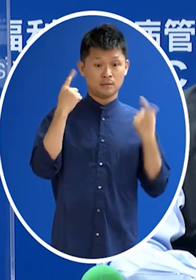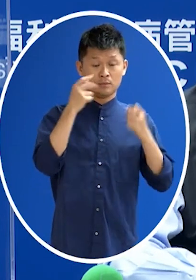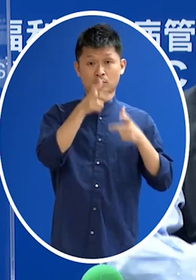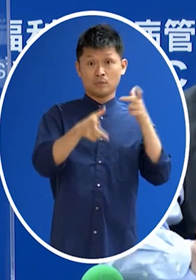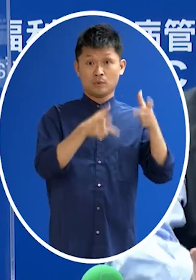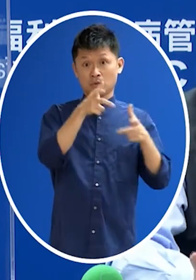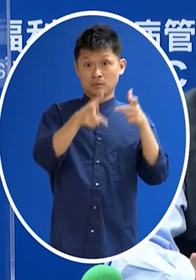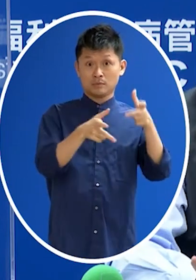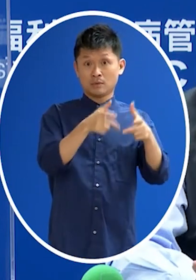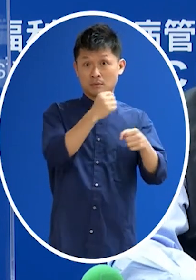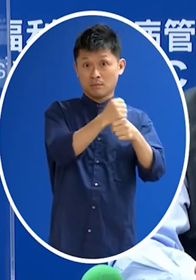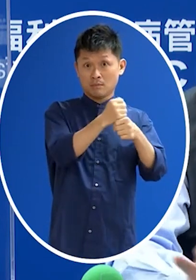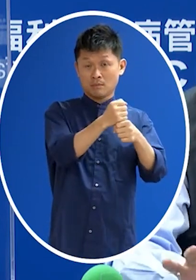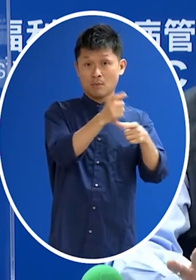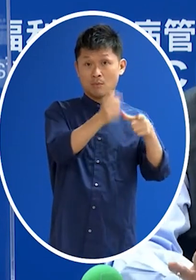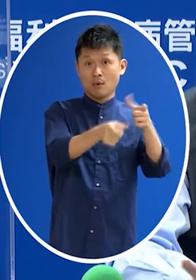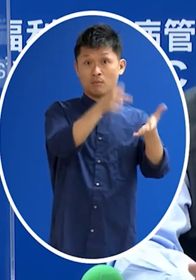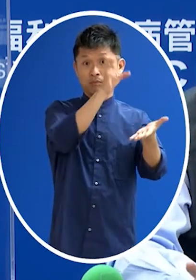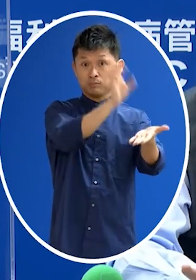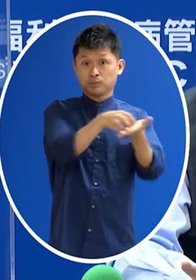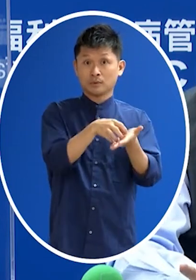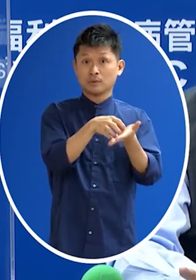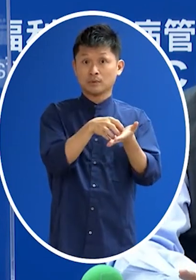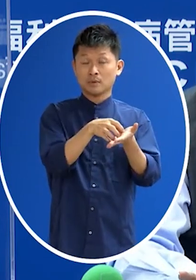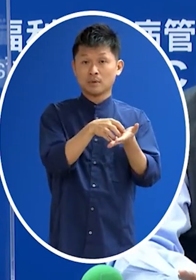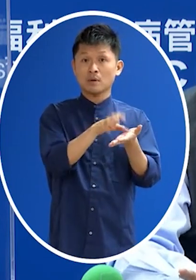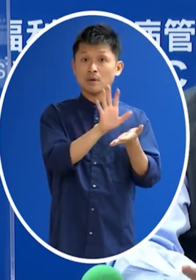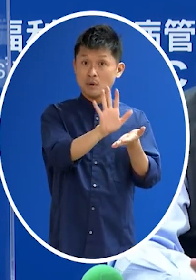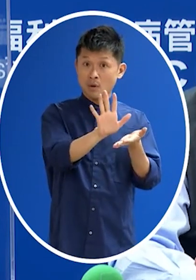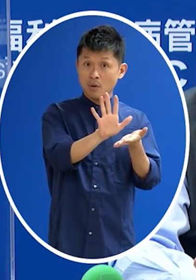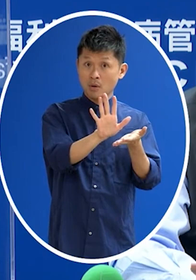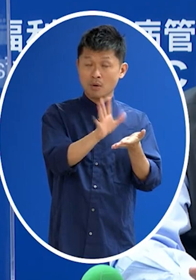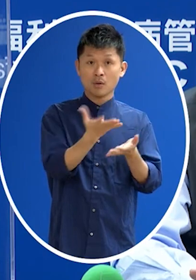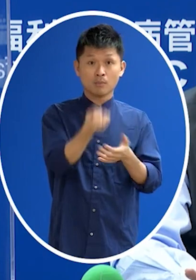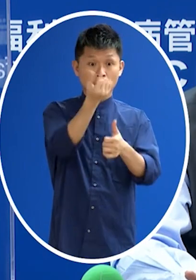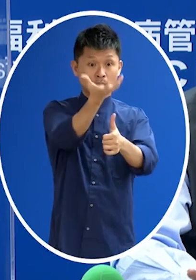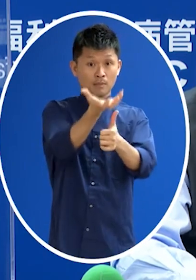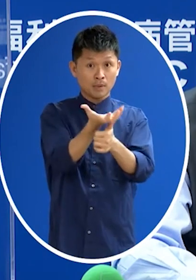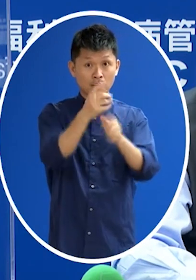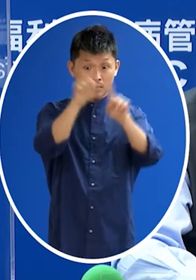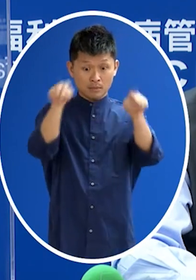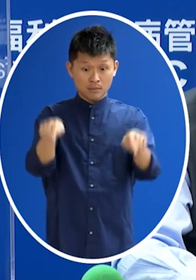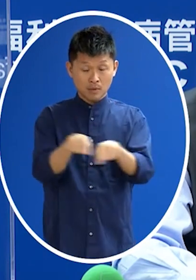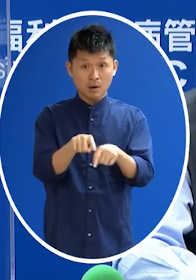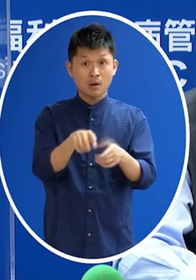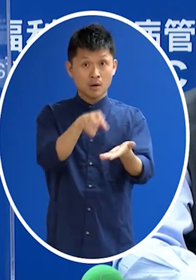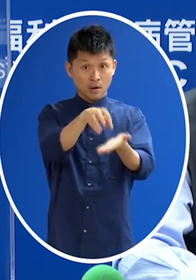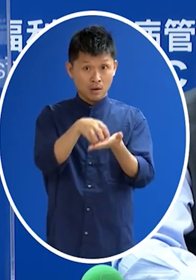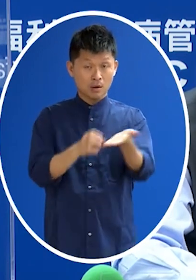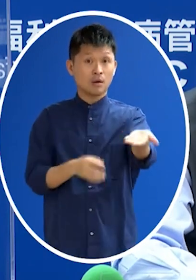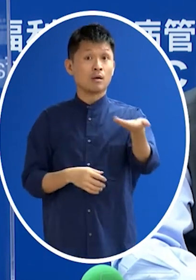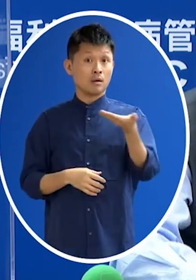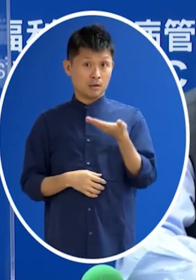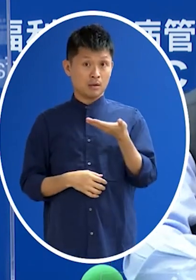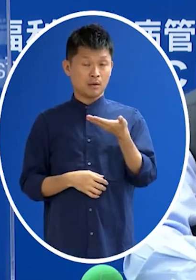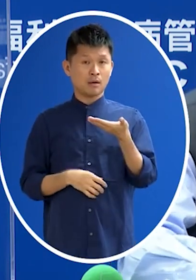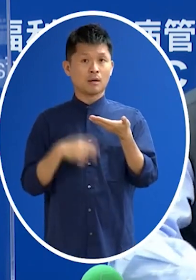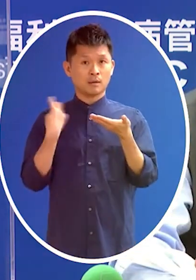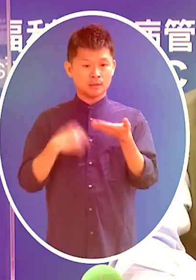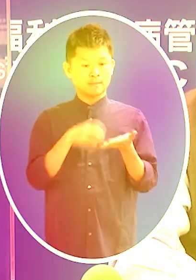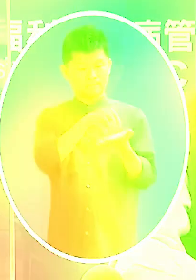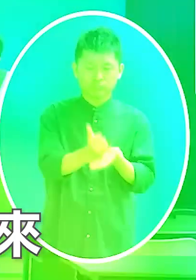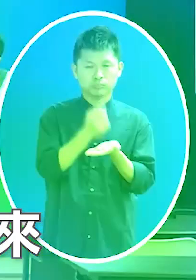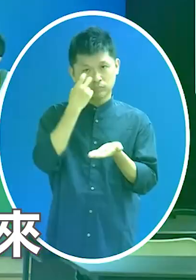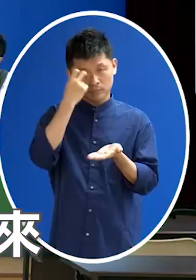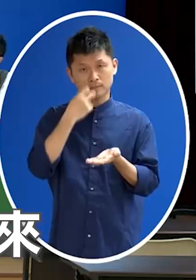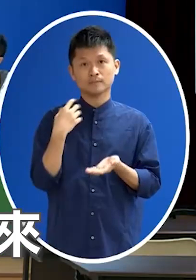制造商的一个证明，供货证明，或是他的一个授权书。好，那提出来，我们当然是会来积极办